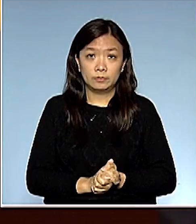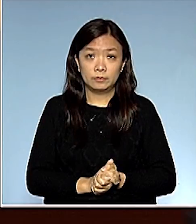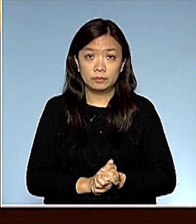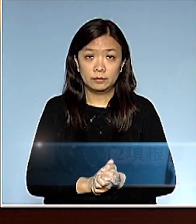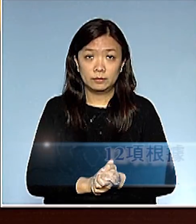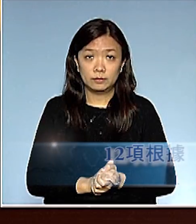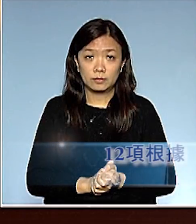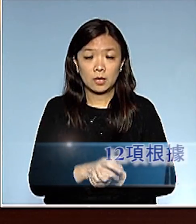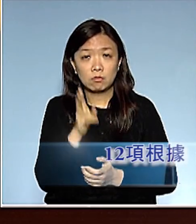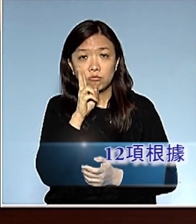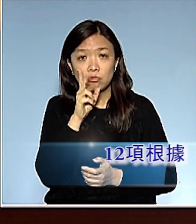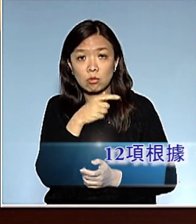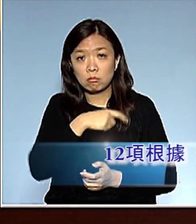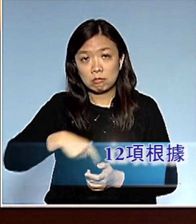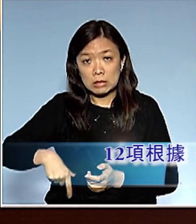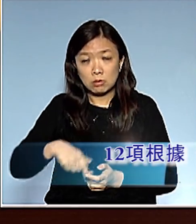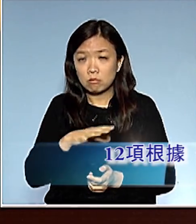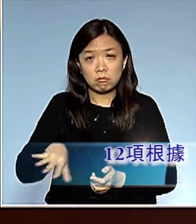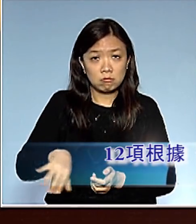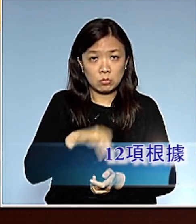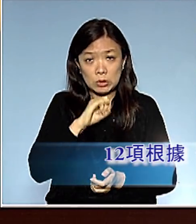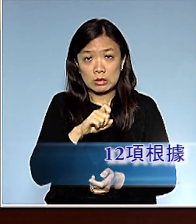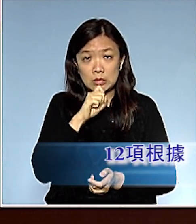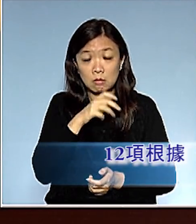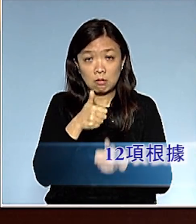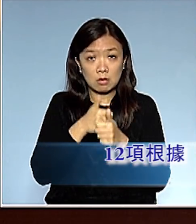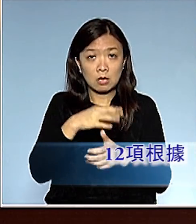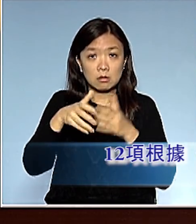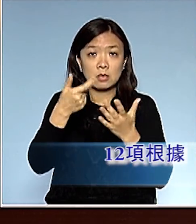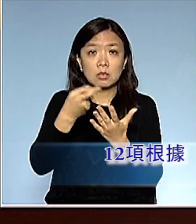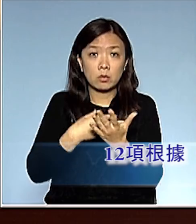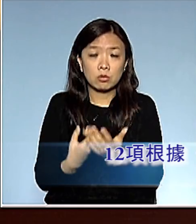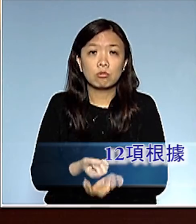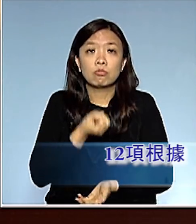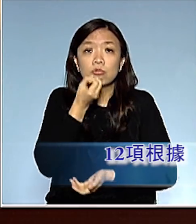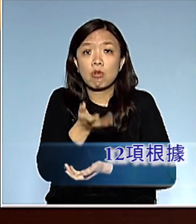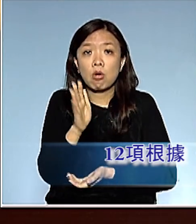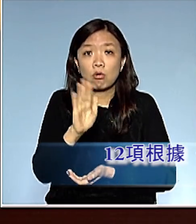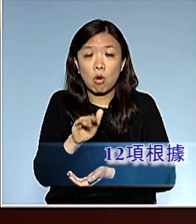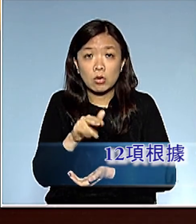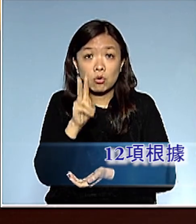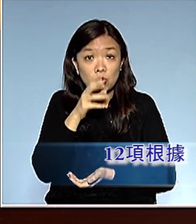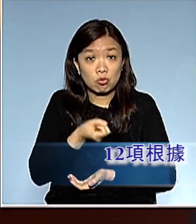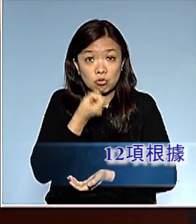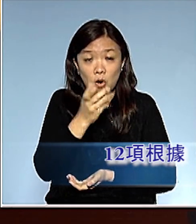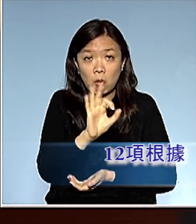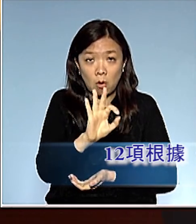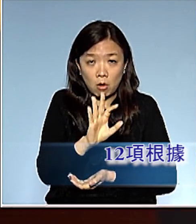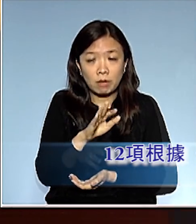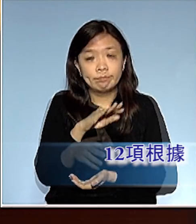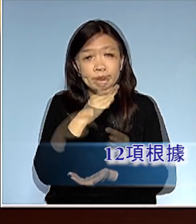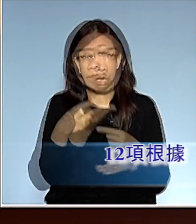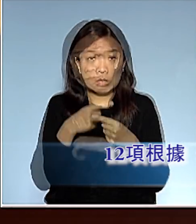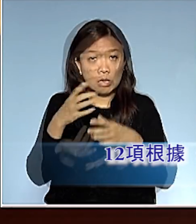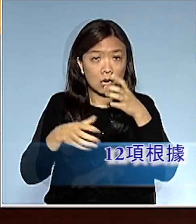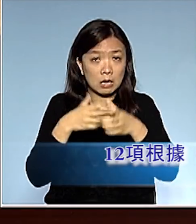如果有議員不滿的話，大可以按議事規則提出，如果不是的話，就請乖乖地坐在個位置，不要出聲，不